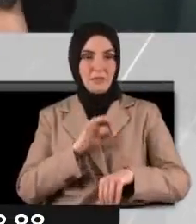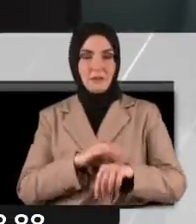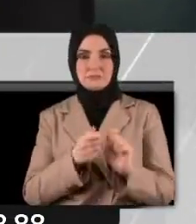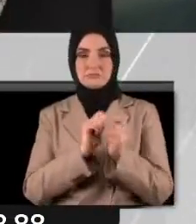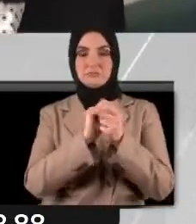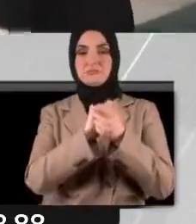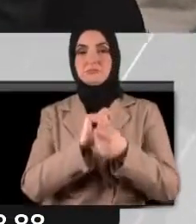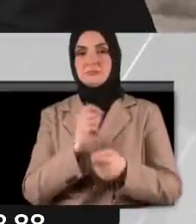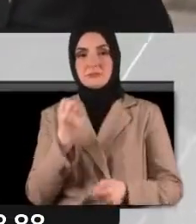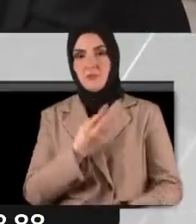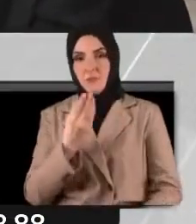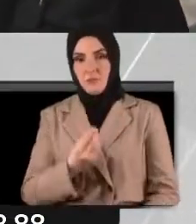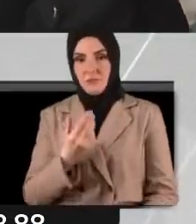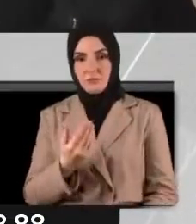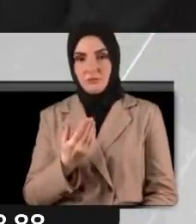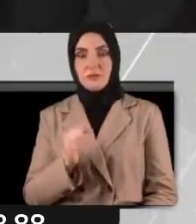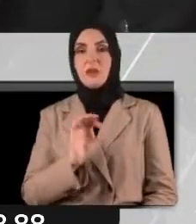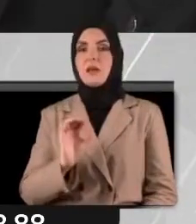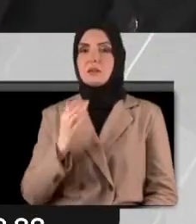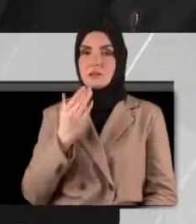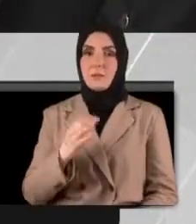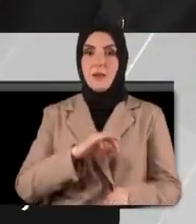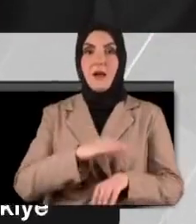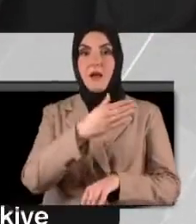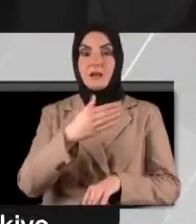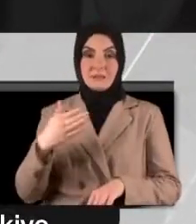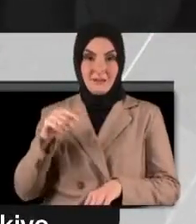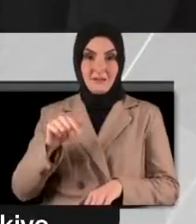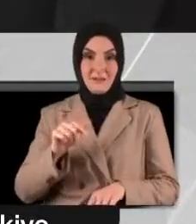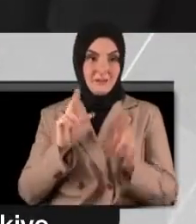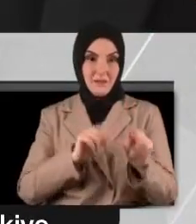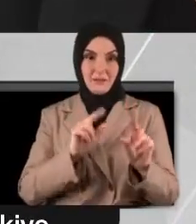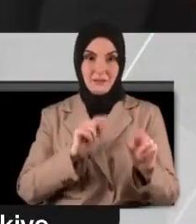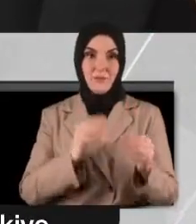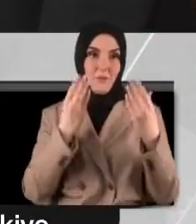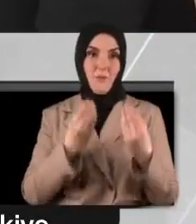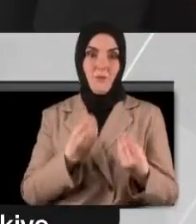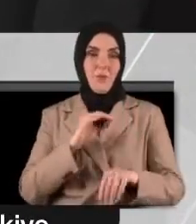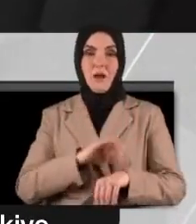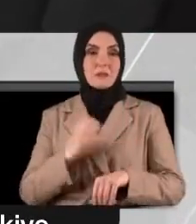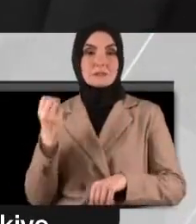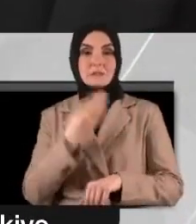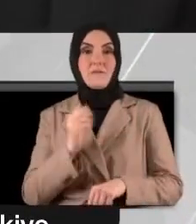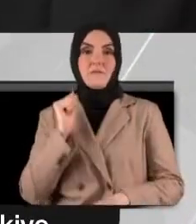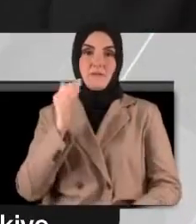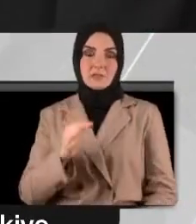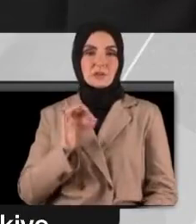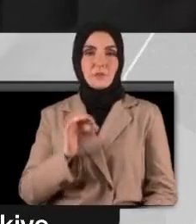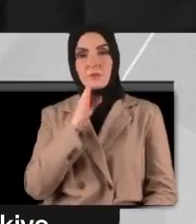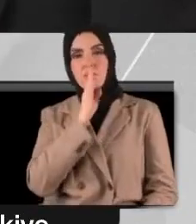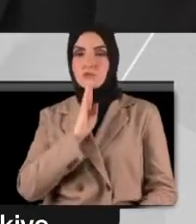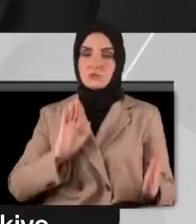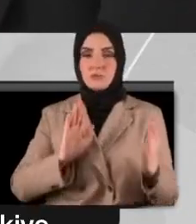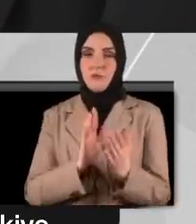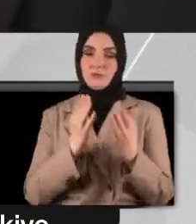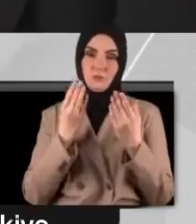tabii tedricen artan bir yatış rakamımız var. Şu an biz 400 rakamlara kadar başvuruda yaklaştık. Allah'a çok